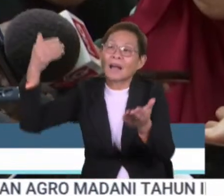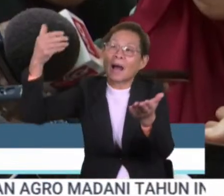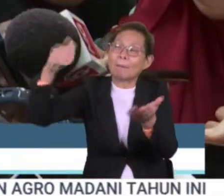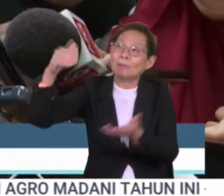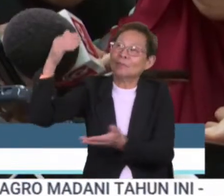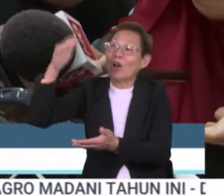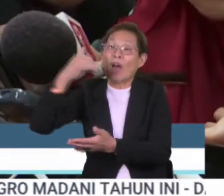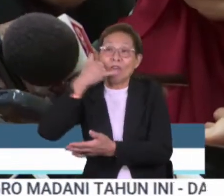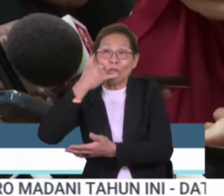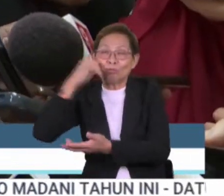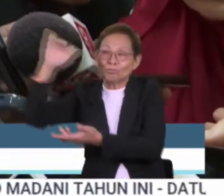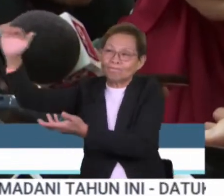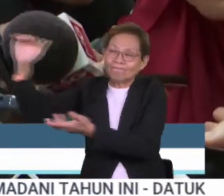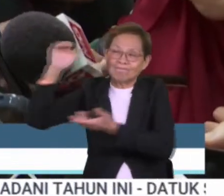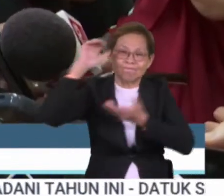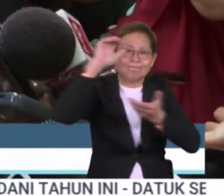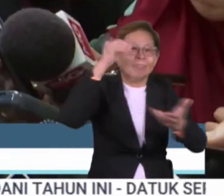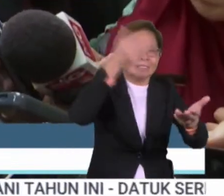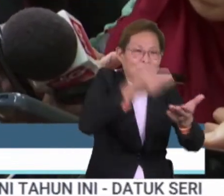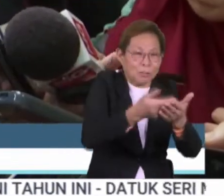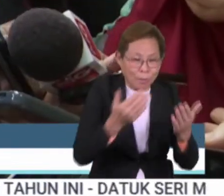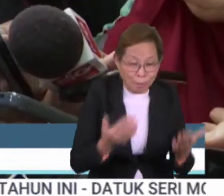untuk diagihkan ke semua